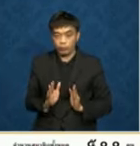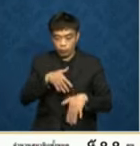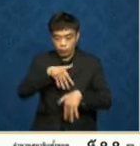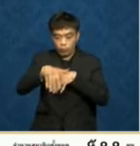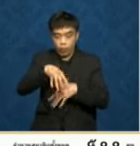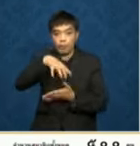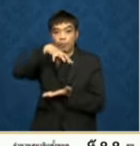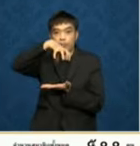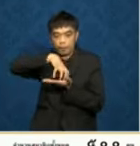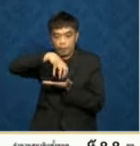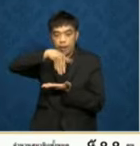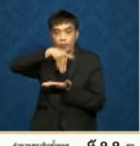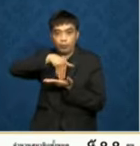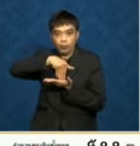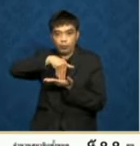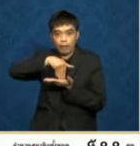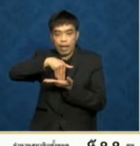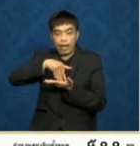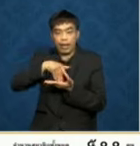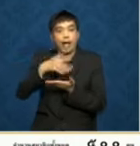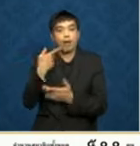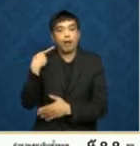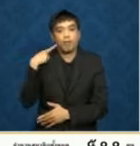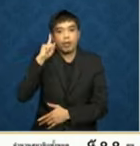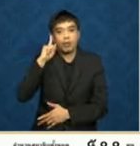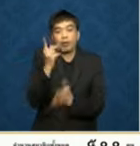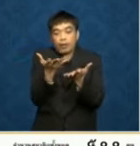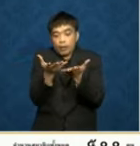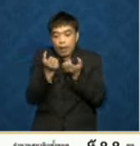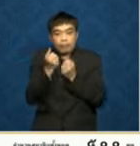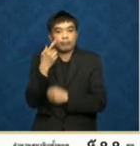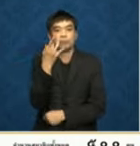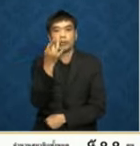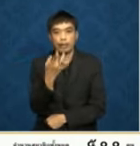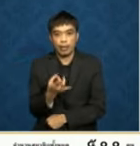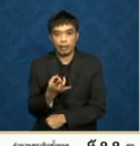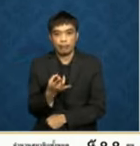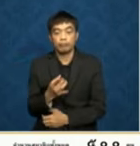รบอะไรในการก้วข้สู่โลกดิจิตัอย่างเต็รปแบบ